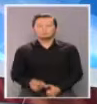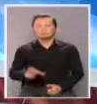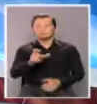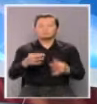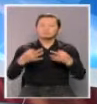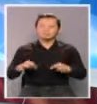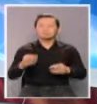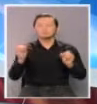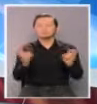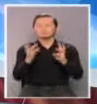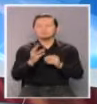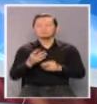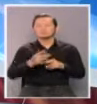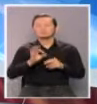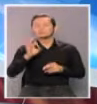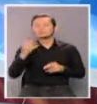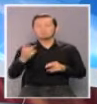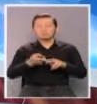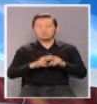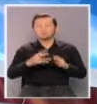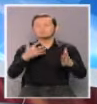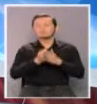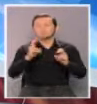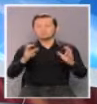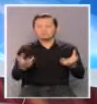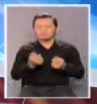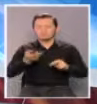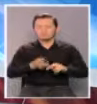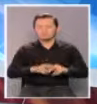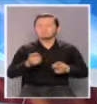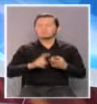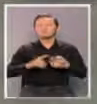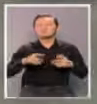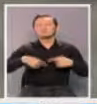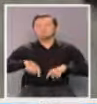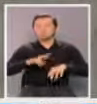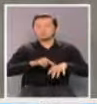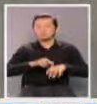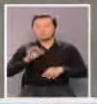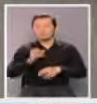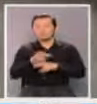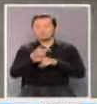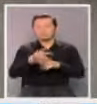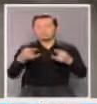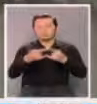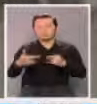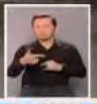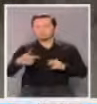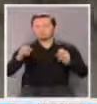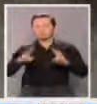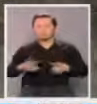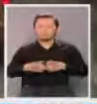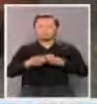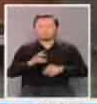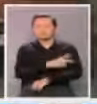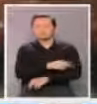Уступите дорогу пожарным. Служба пожаротушения и аварийно-спасательных работ. Работники службы местной полиции и съемочная группа телеканала «Атырау» совместно